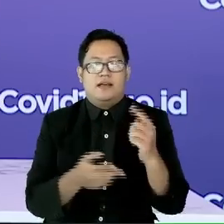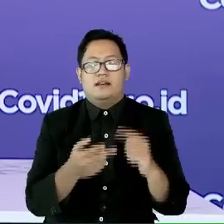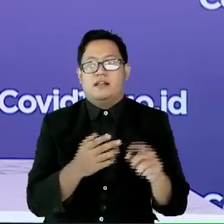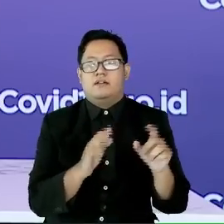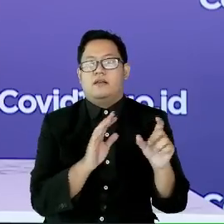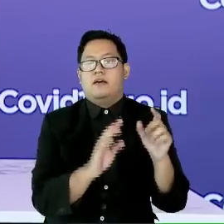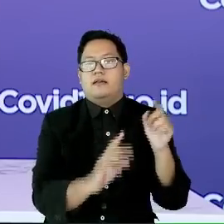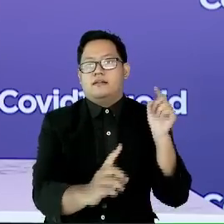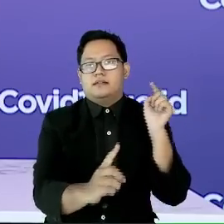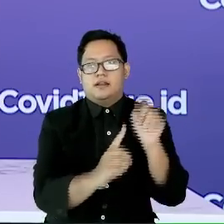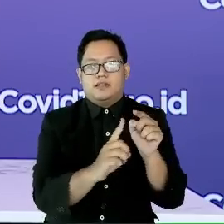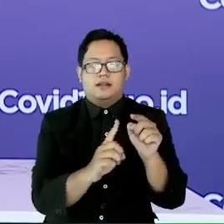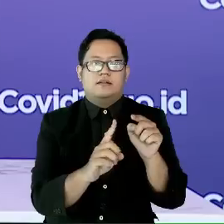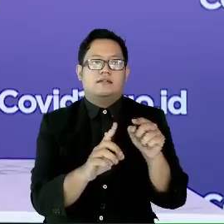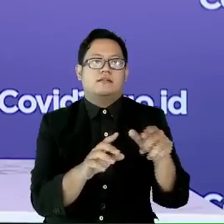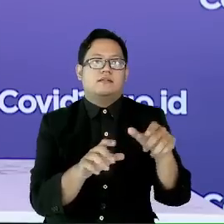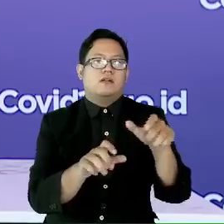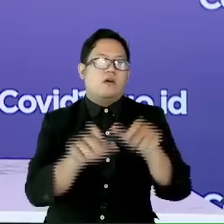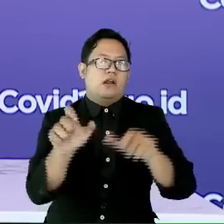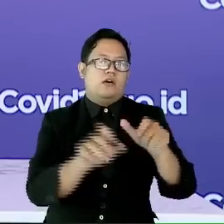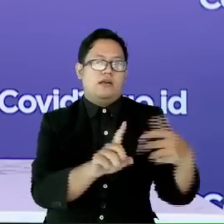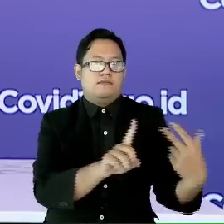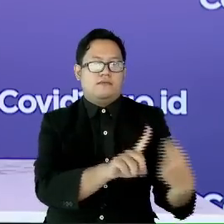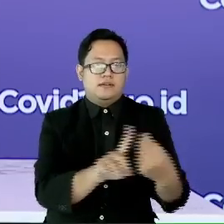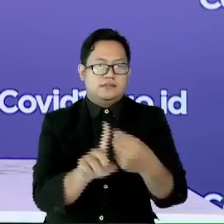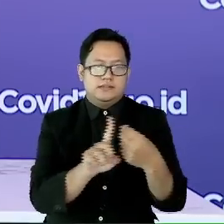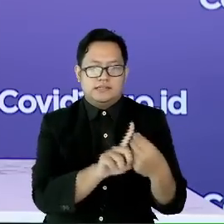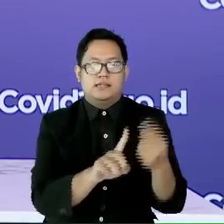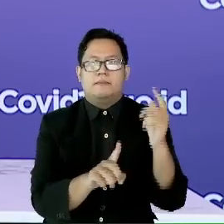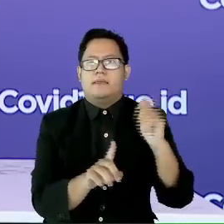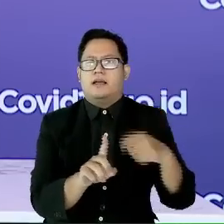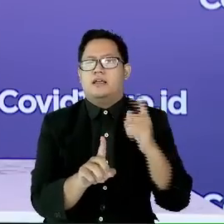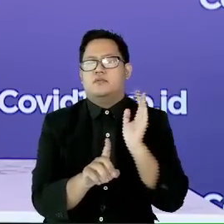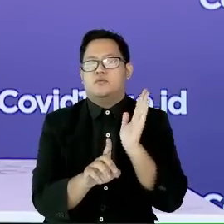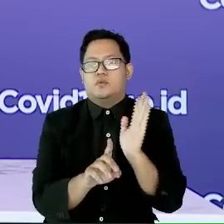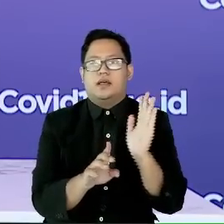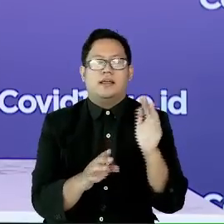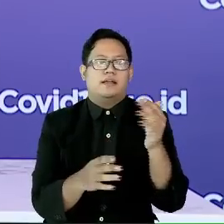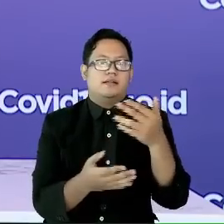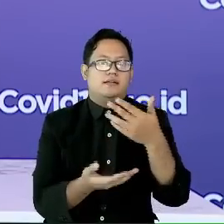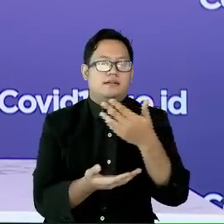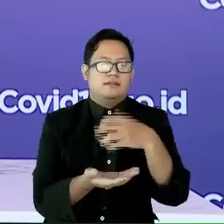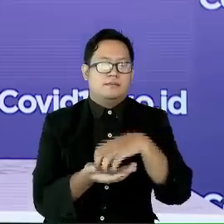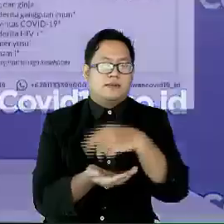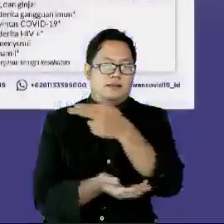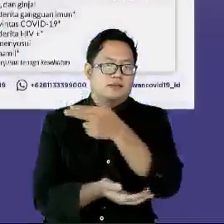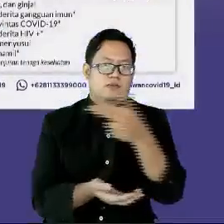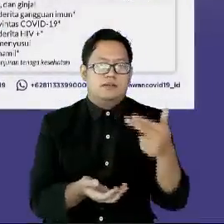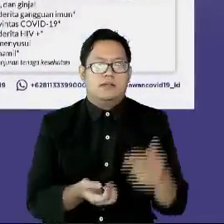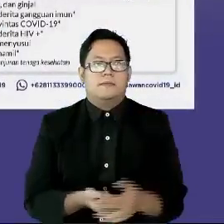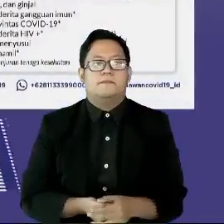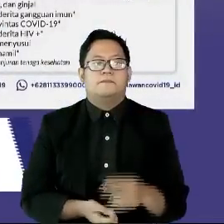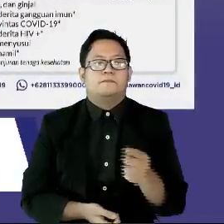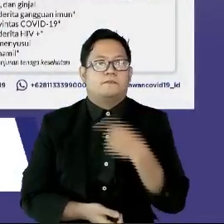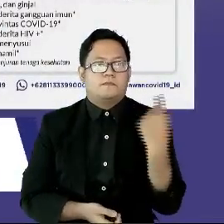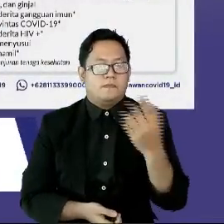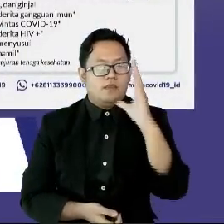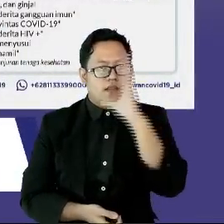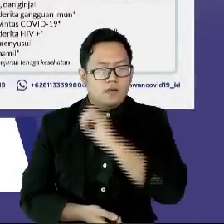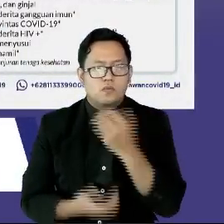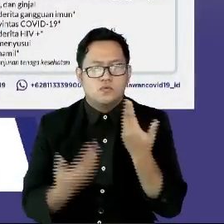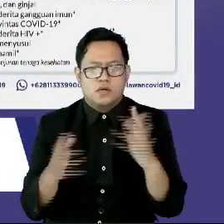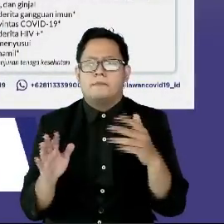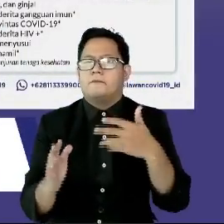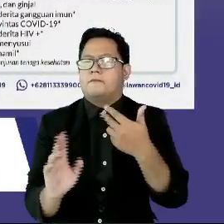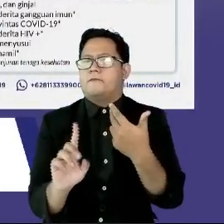populasi vaksin COVID-19 yang sudah digunakan di Indonesia. Seperti yang kita ketahui,